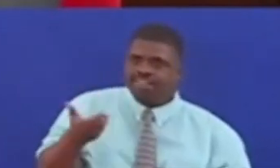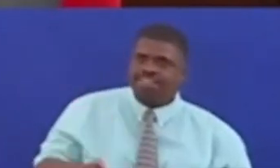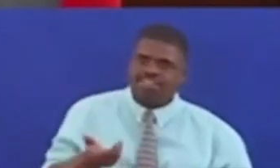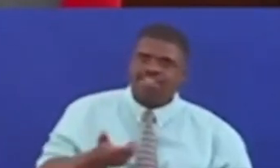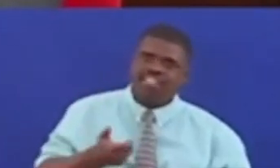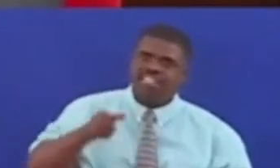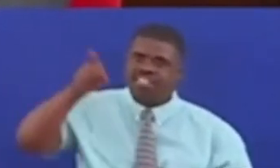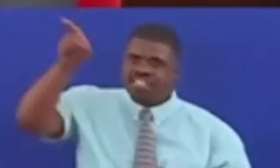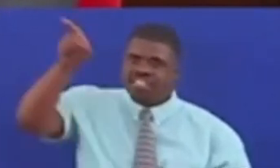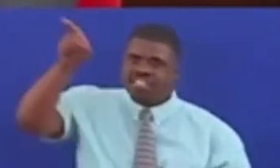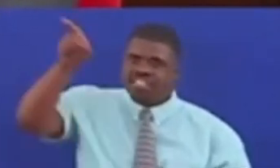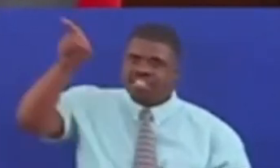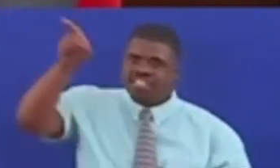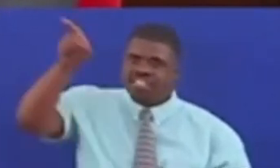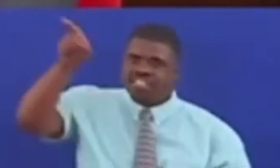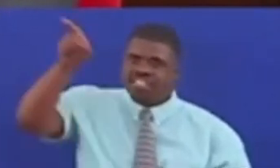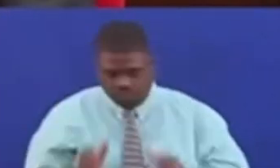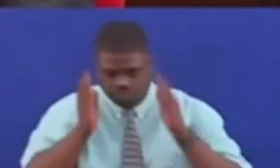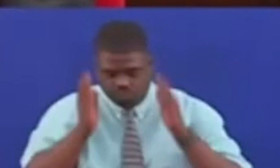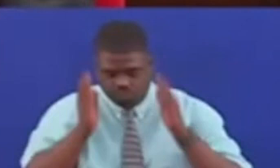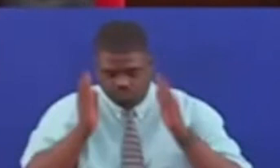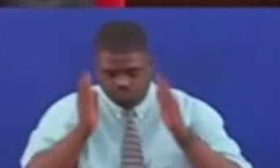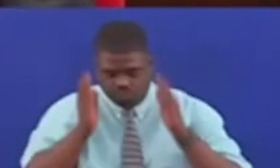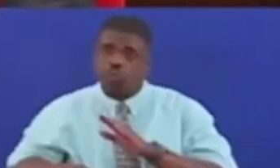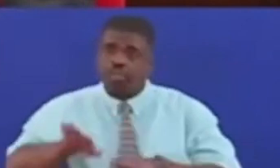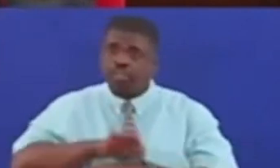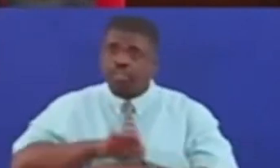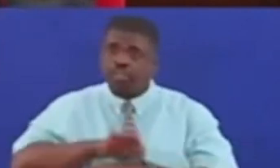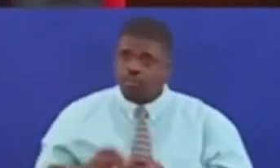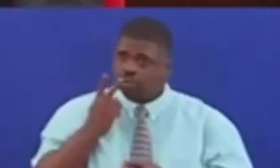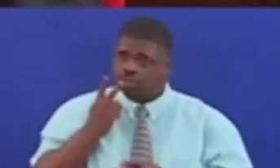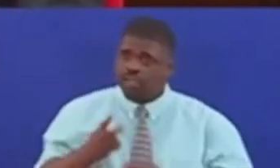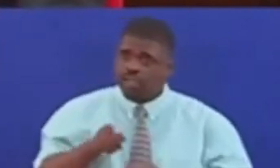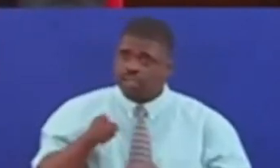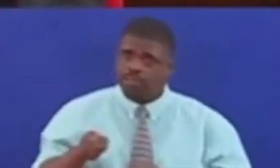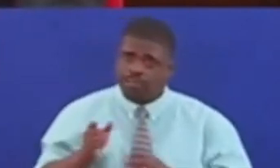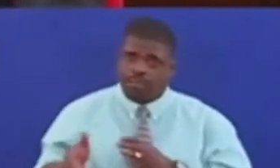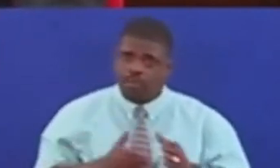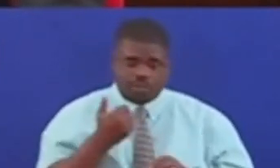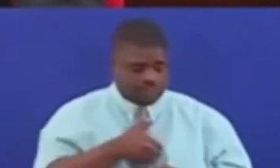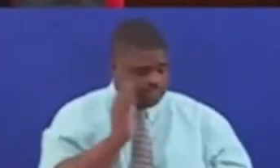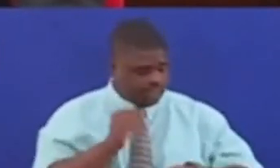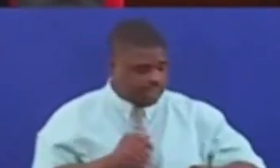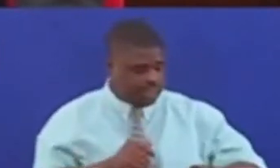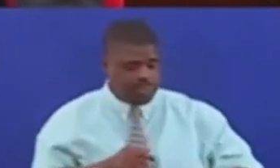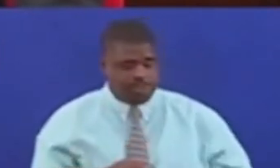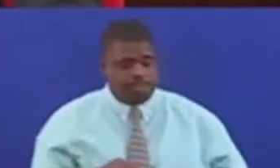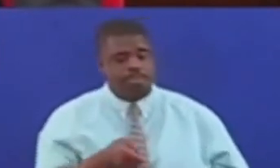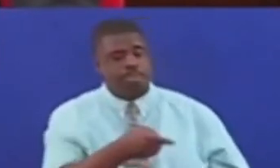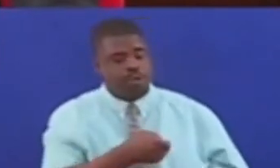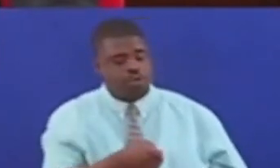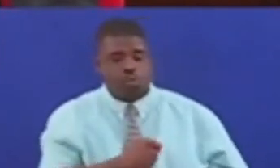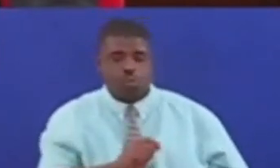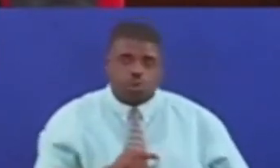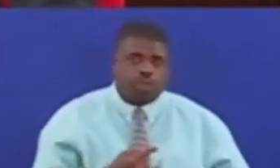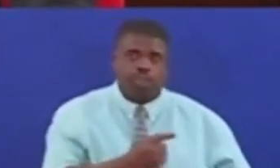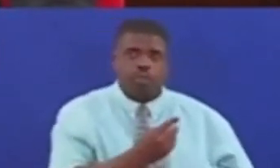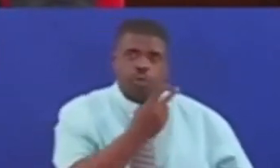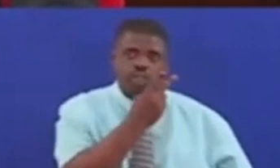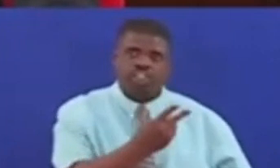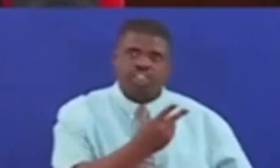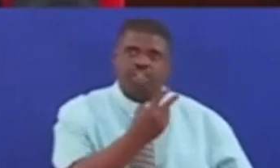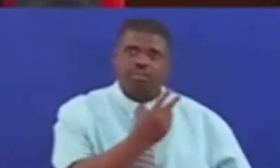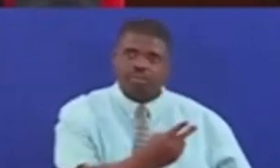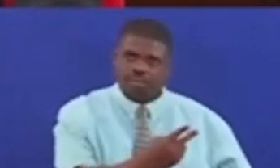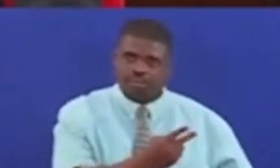Lakini Mheshimiwa Mwenyekiti, ukiangalia data za serikali hapa, mikopo trilioni 22,